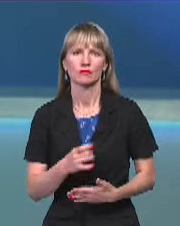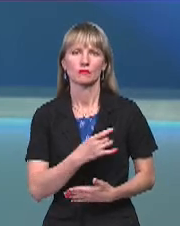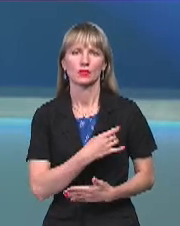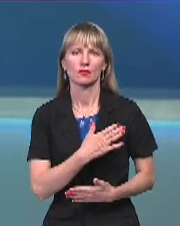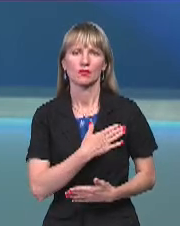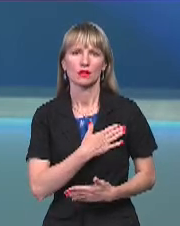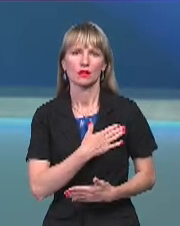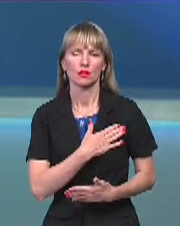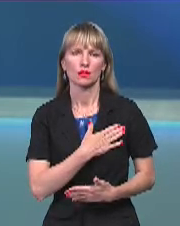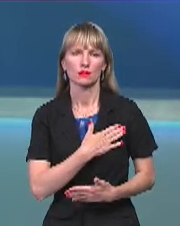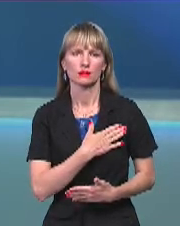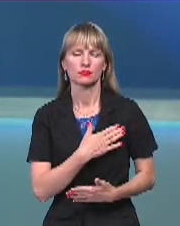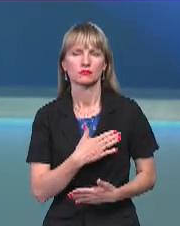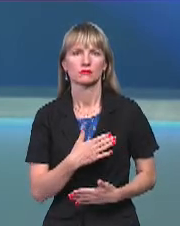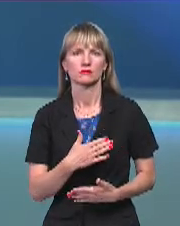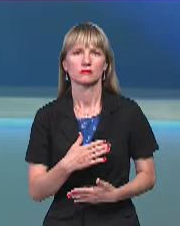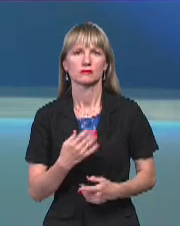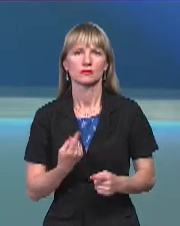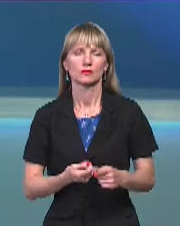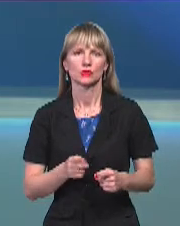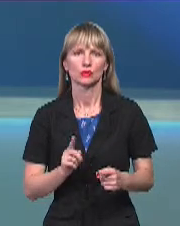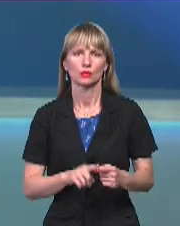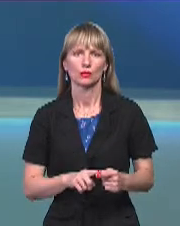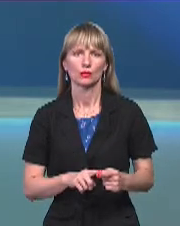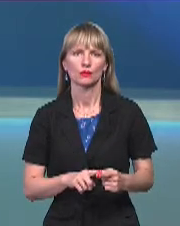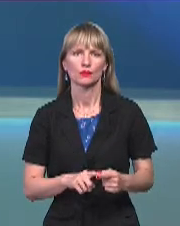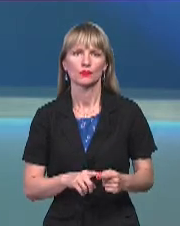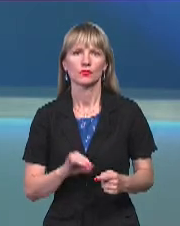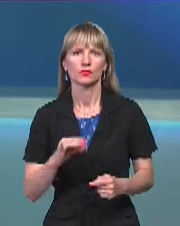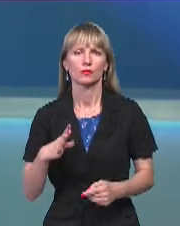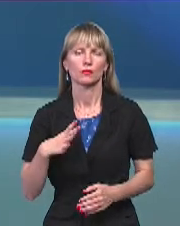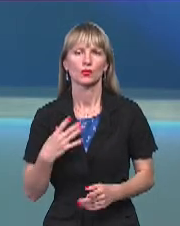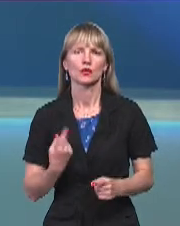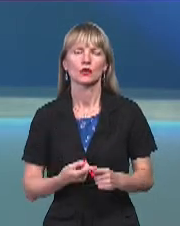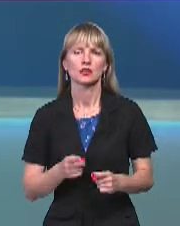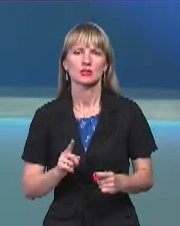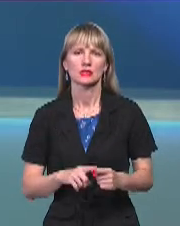приватної власності. Тому і відбулося це